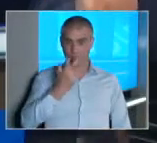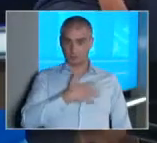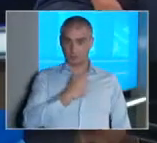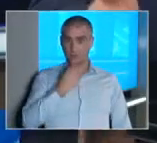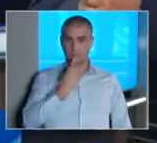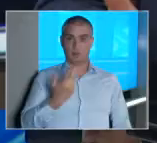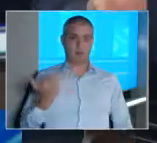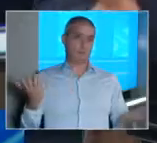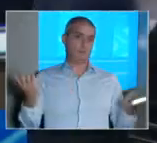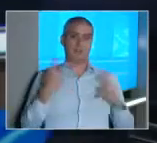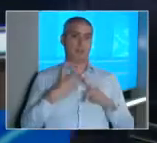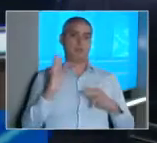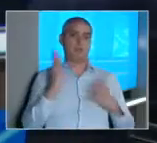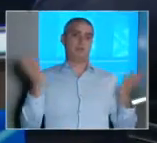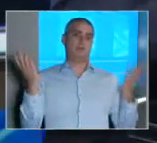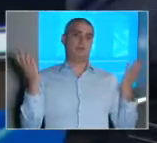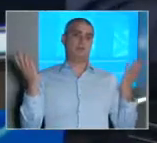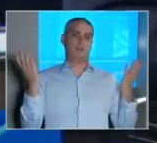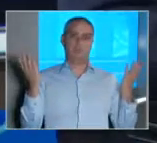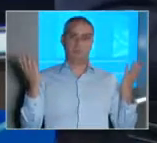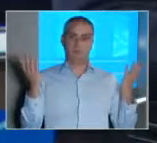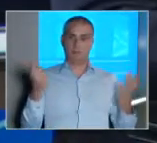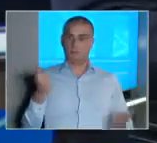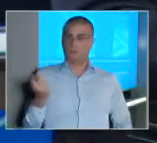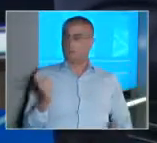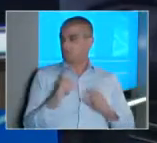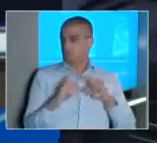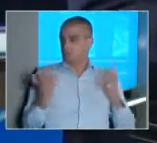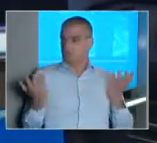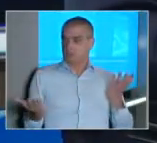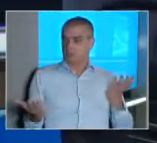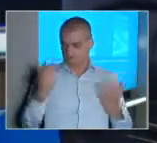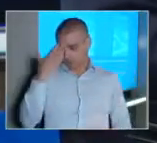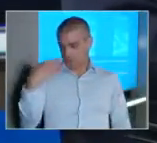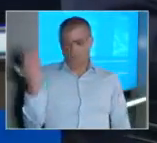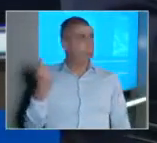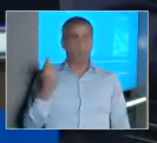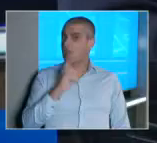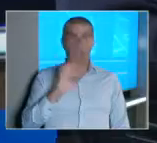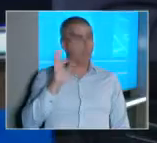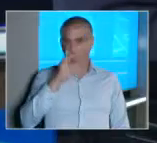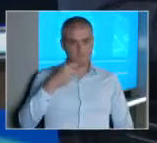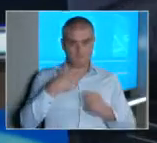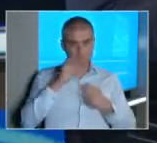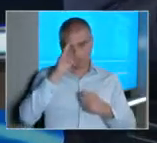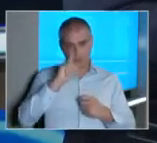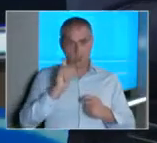הימין זה דרך, זה לא רק נתניהו. אוקיי, אני רוצה... הנה, הכותרת, זה... דרך אגב... הכותרת, אף ליכודניק, אין